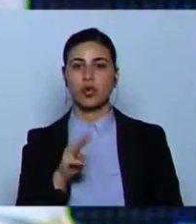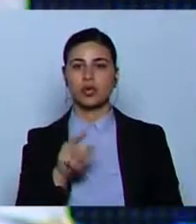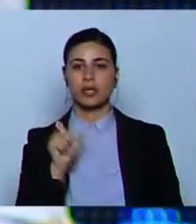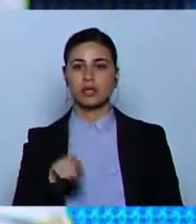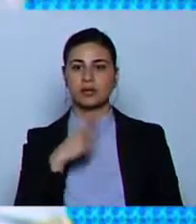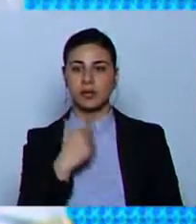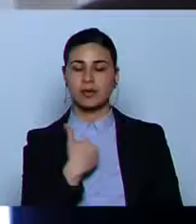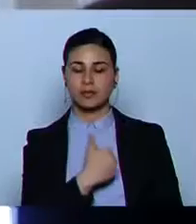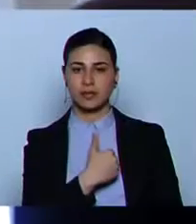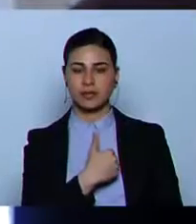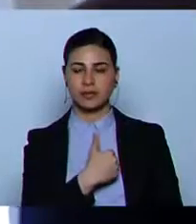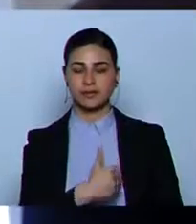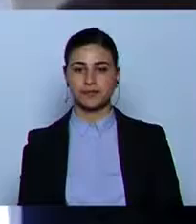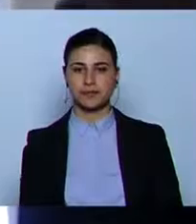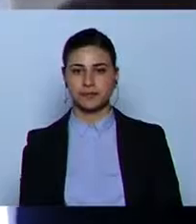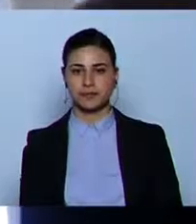ნათქვამს მინდა